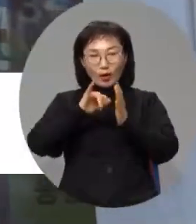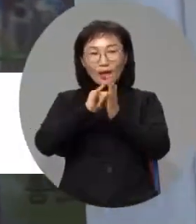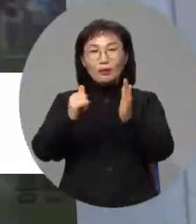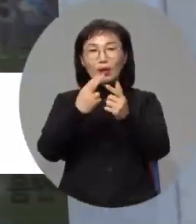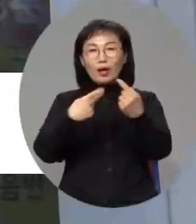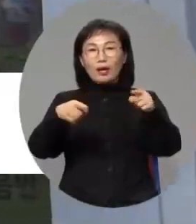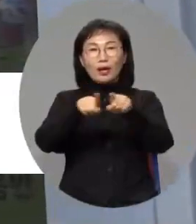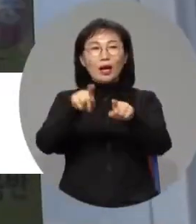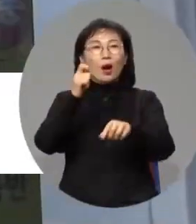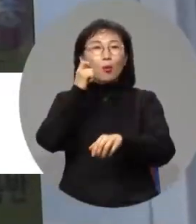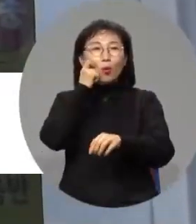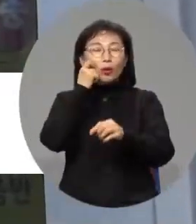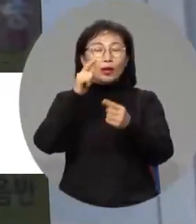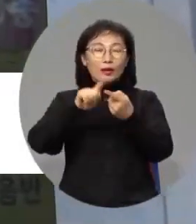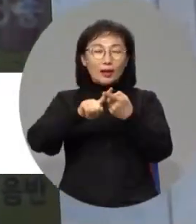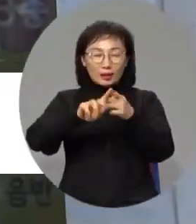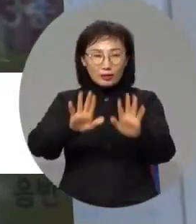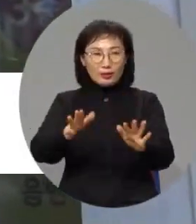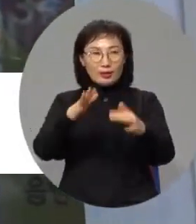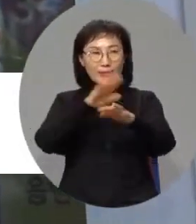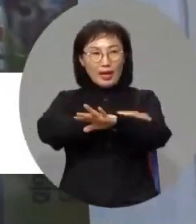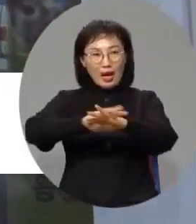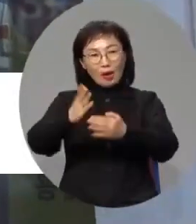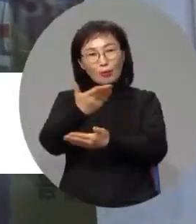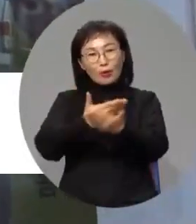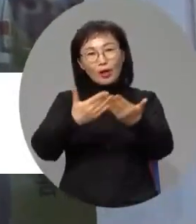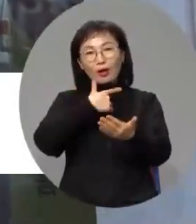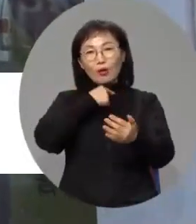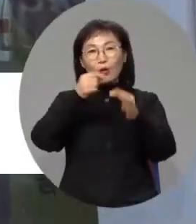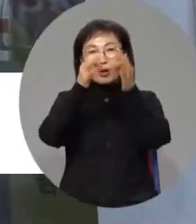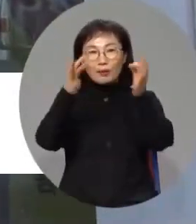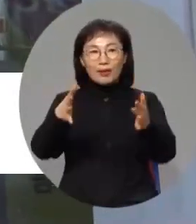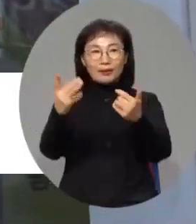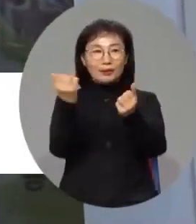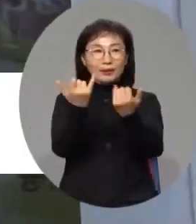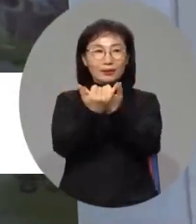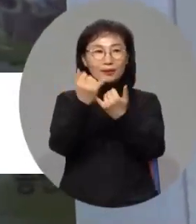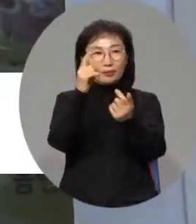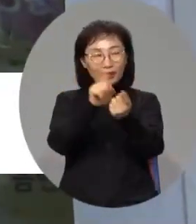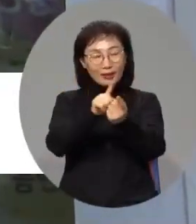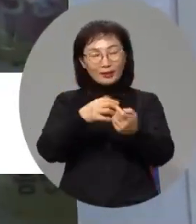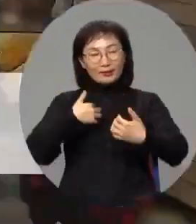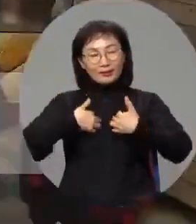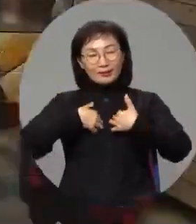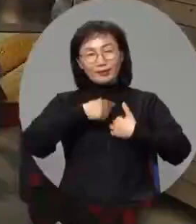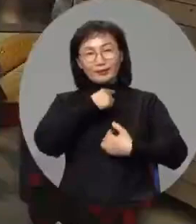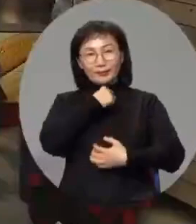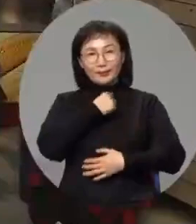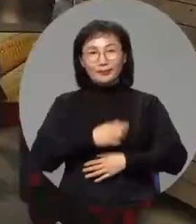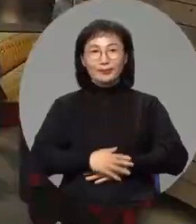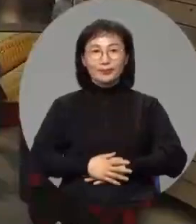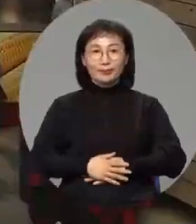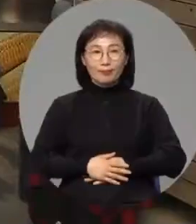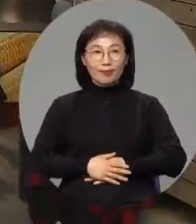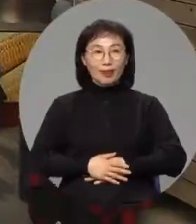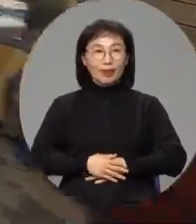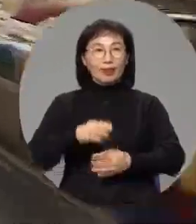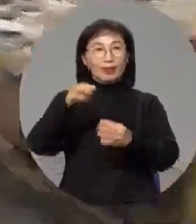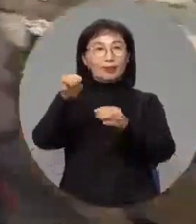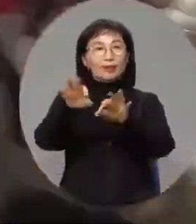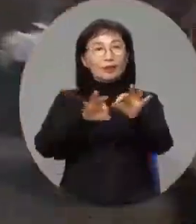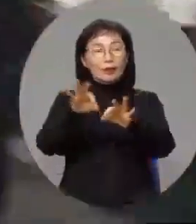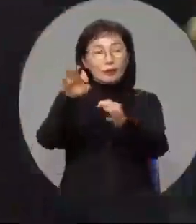잘 보내고 싶고 오랜만에 친척들 보니까 그런 거 네, 즐기고 싶습니다.